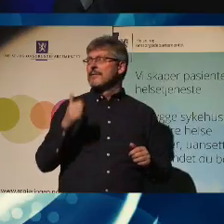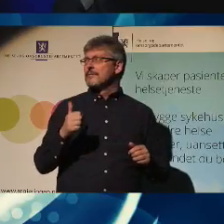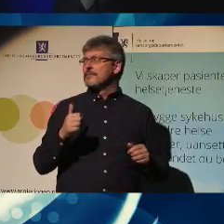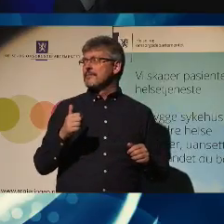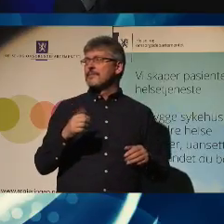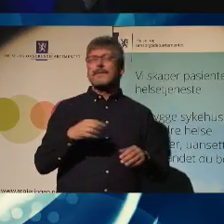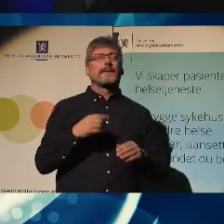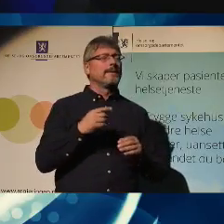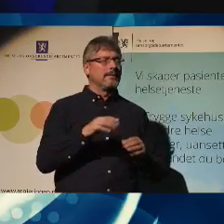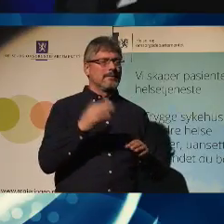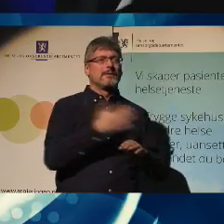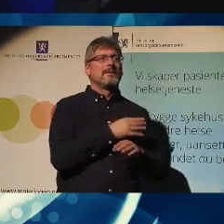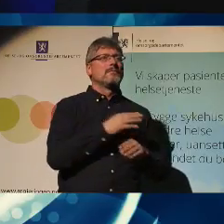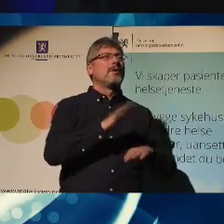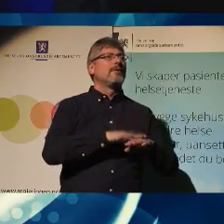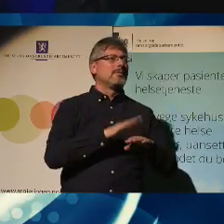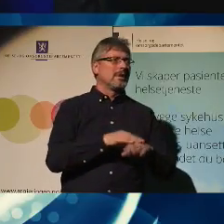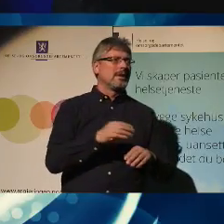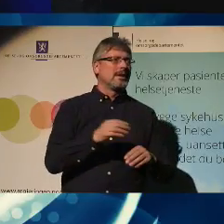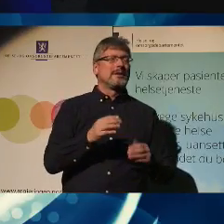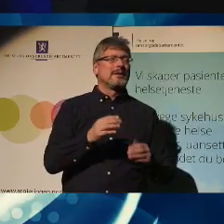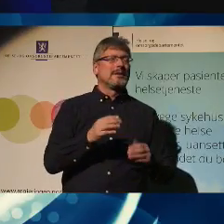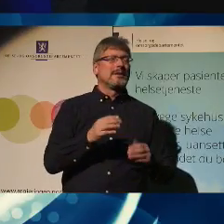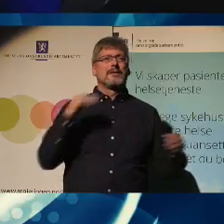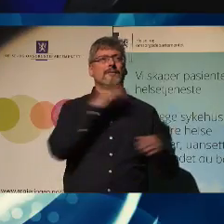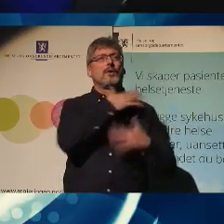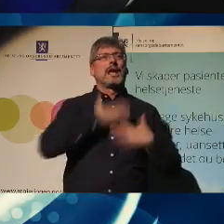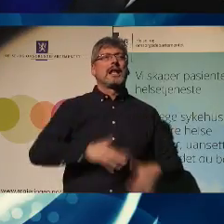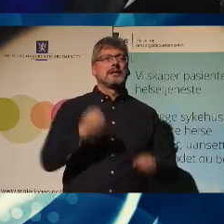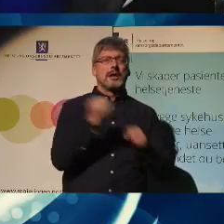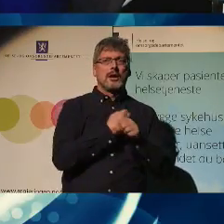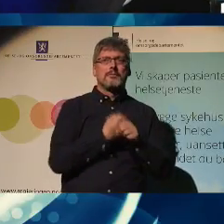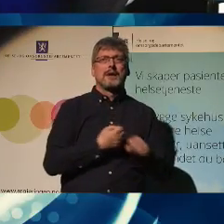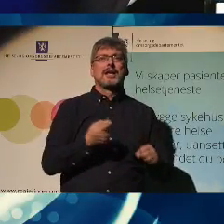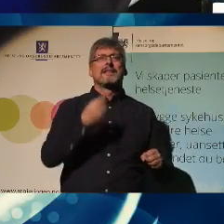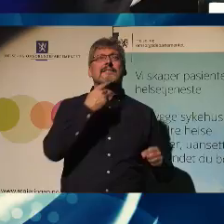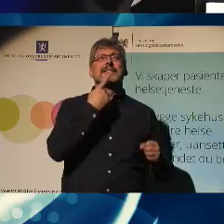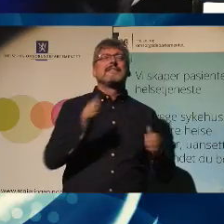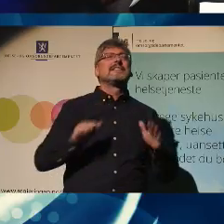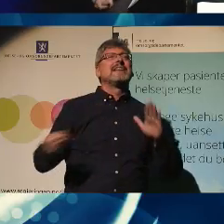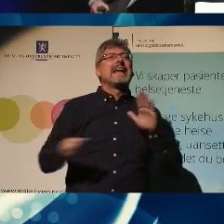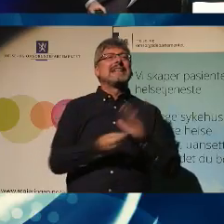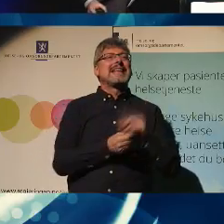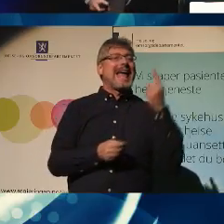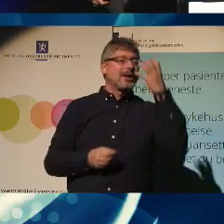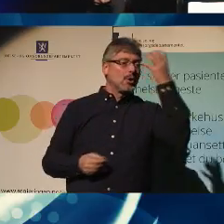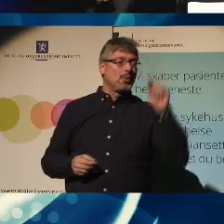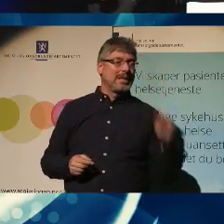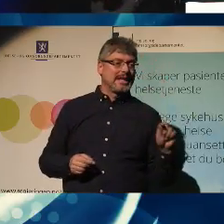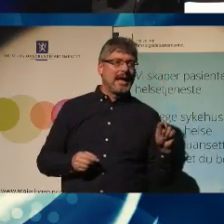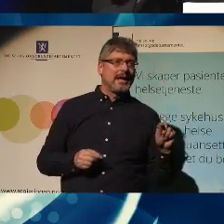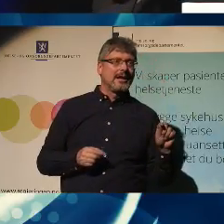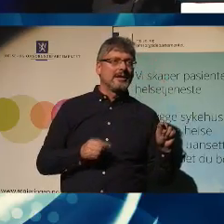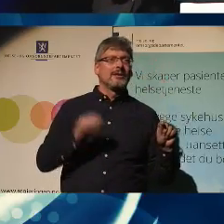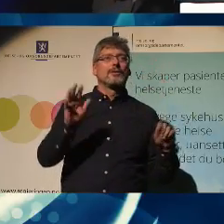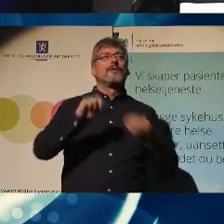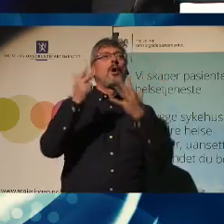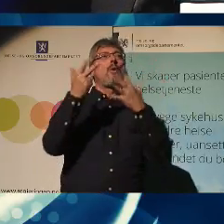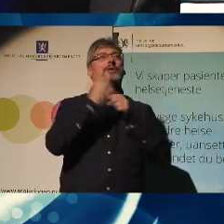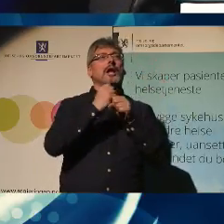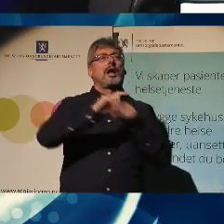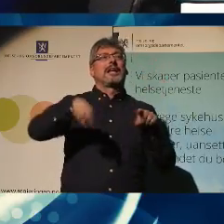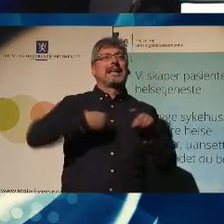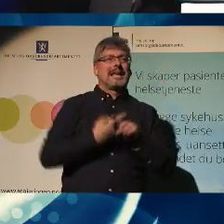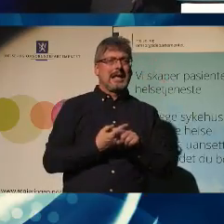på forebyggende arbeid, på bredt folkehelsearbeid. WHO sier at ved å investere 1 krone så får man 8-fold igjen på de